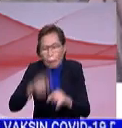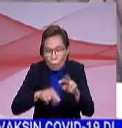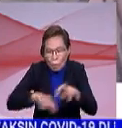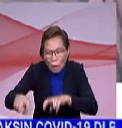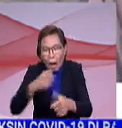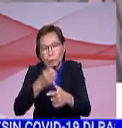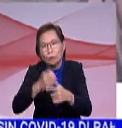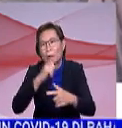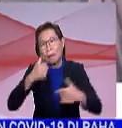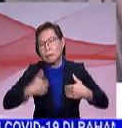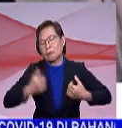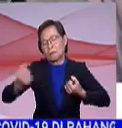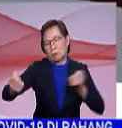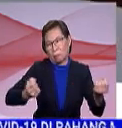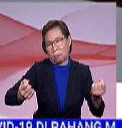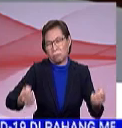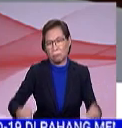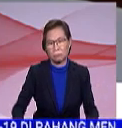kemudahan.